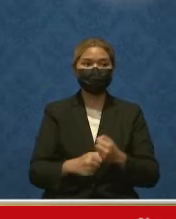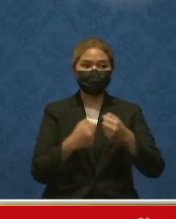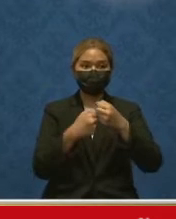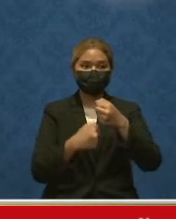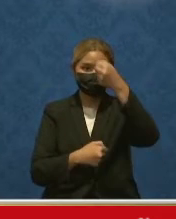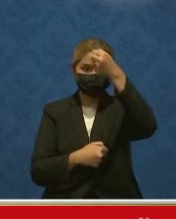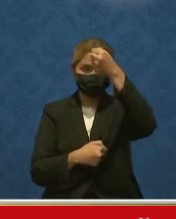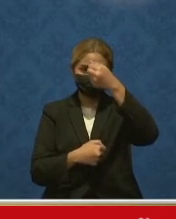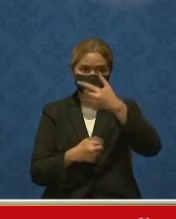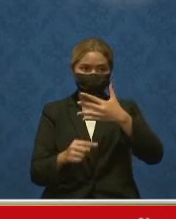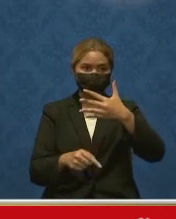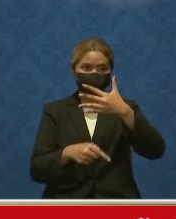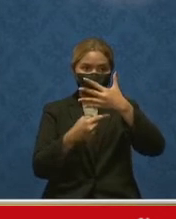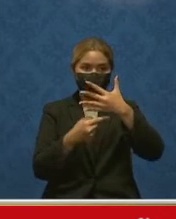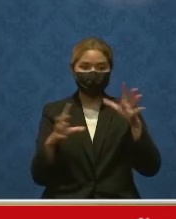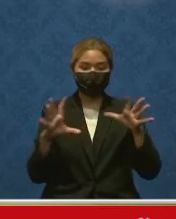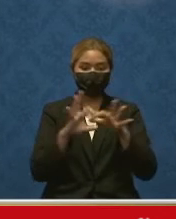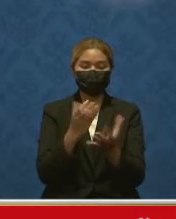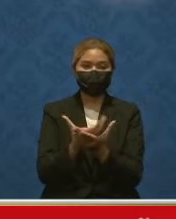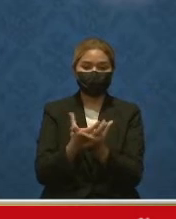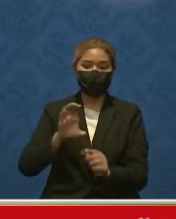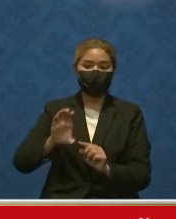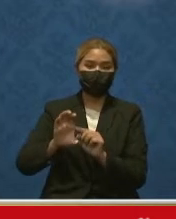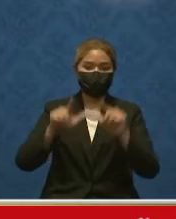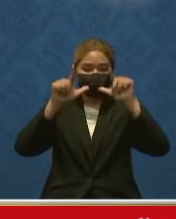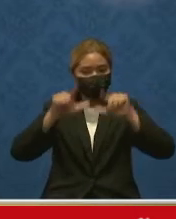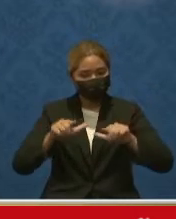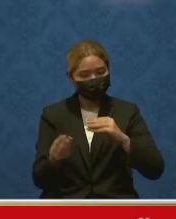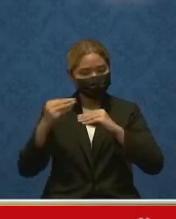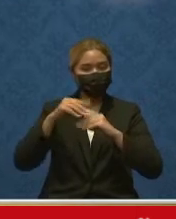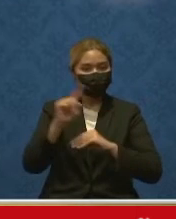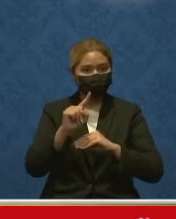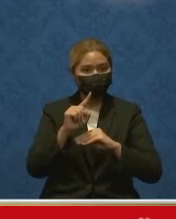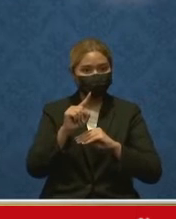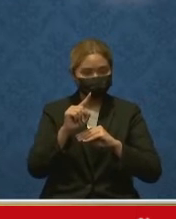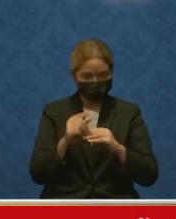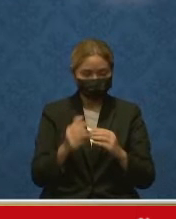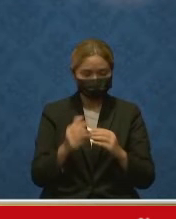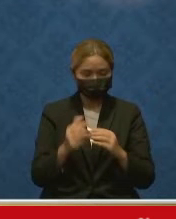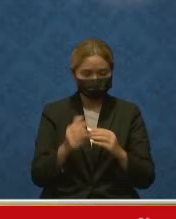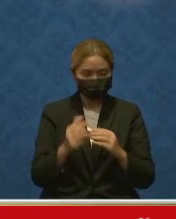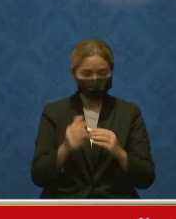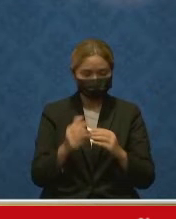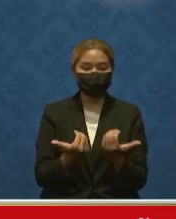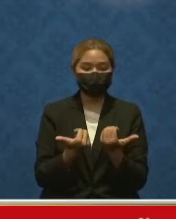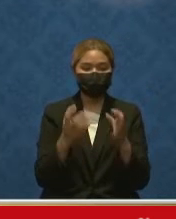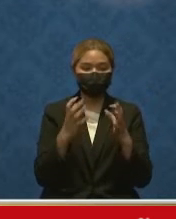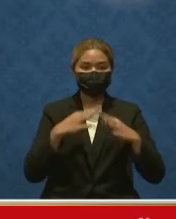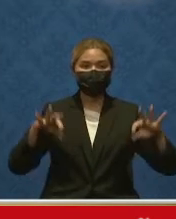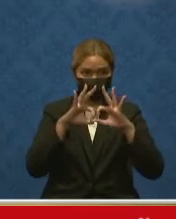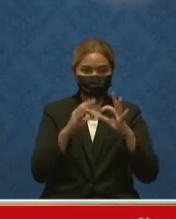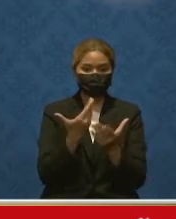สไลด์เนี่ยก็นั้นเรื่องลบก็จะลดไม่ลดไม่ใช่ประเด็นประเด็นคือท่านทำกรอบงบประมาณ